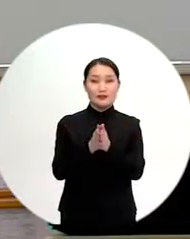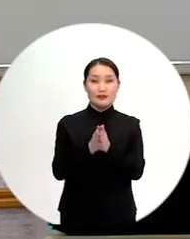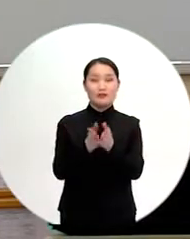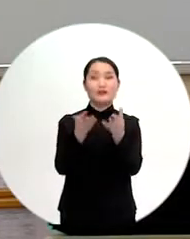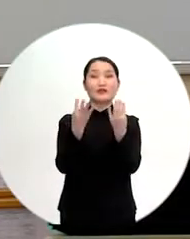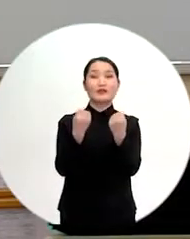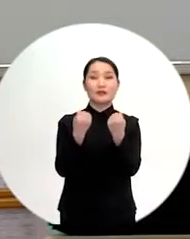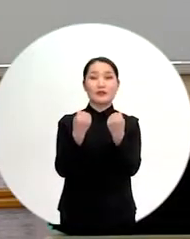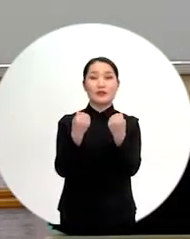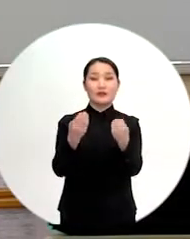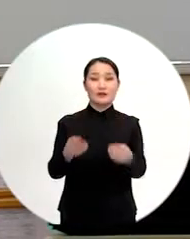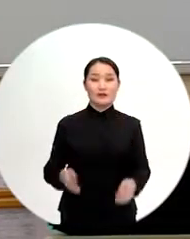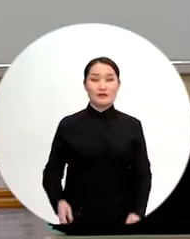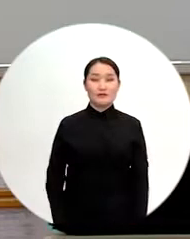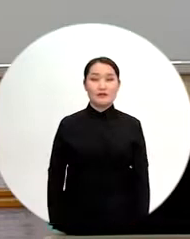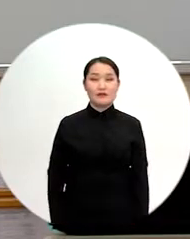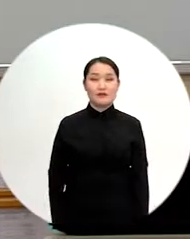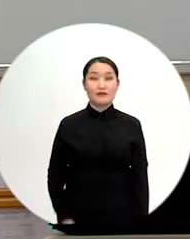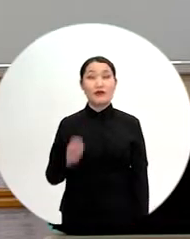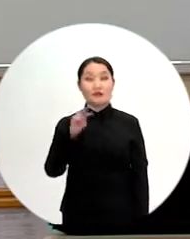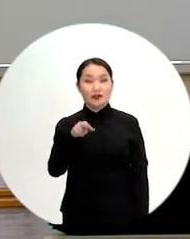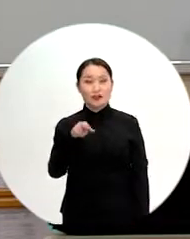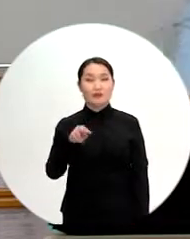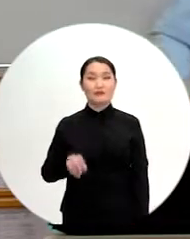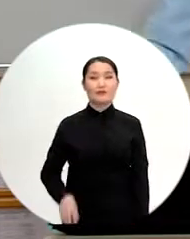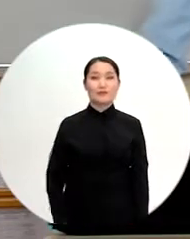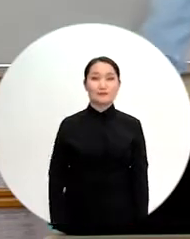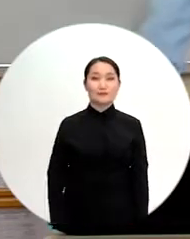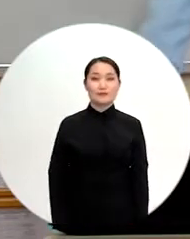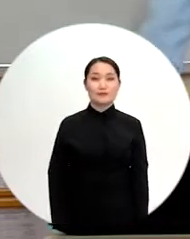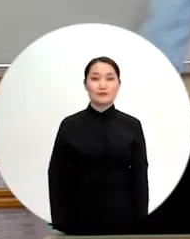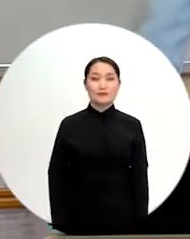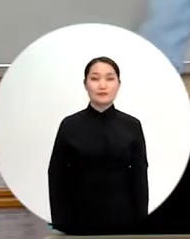Нийт хідэн хороо басныг тооцоолоорой хүүхдүүдээ.